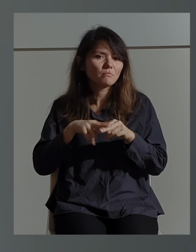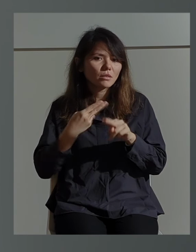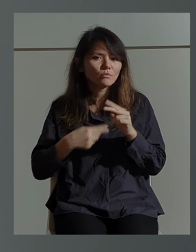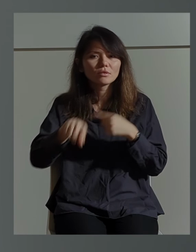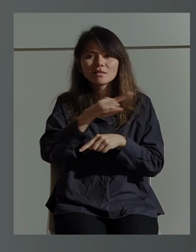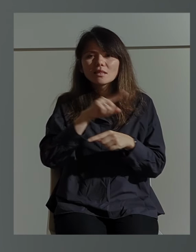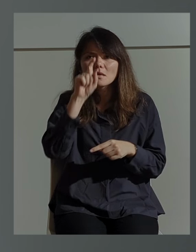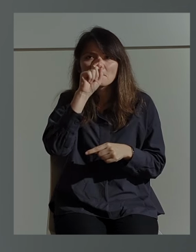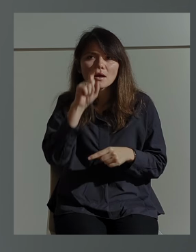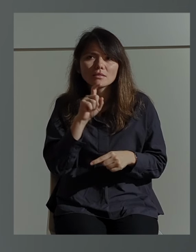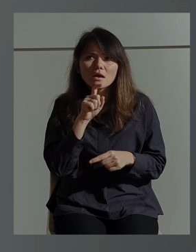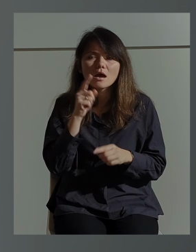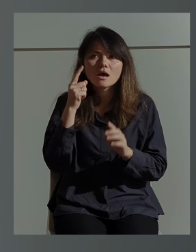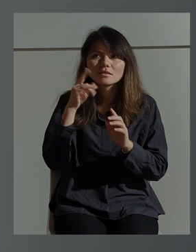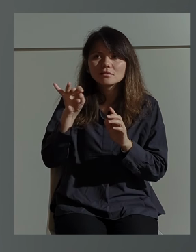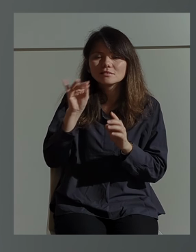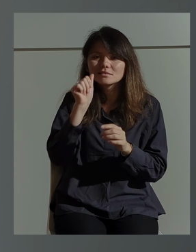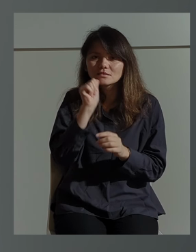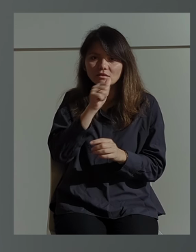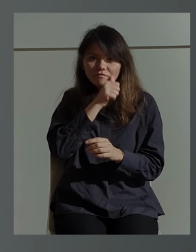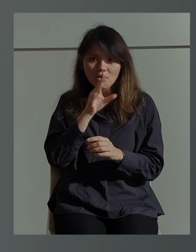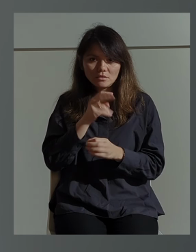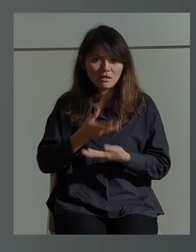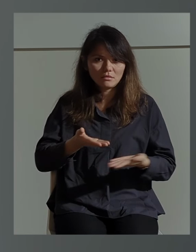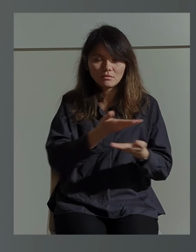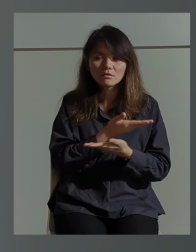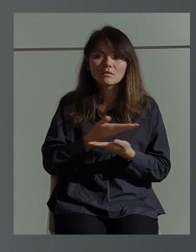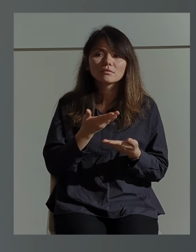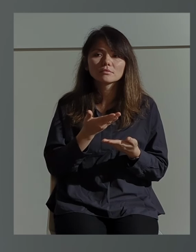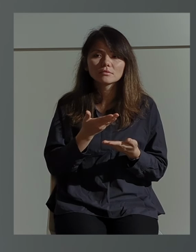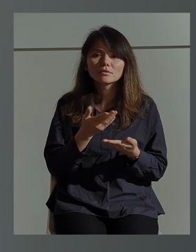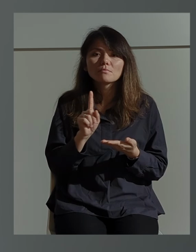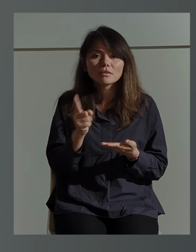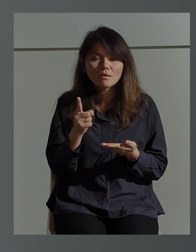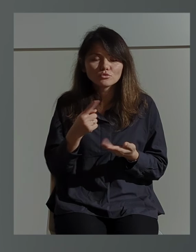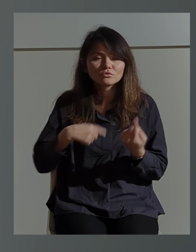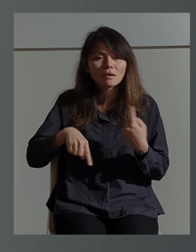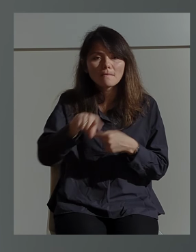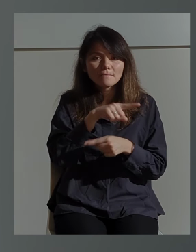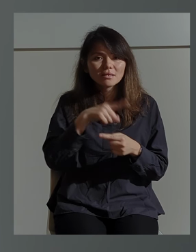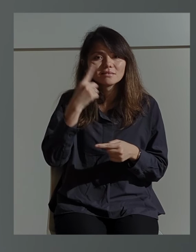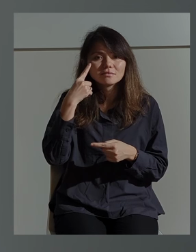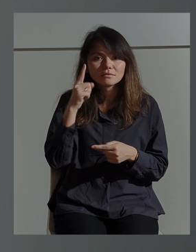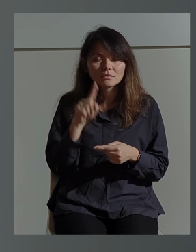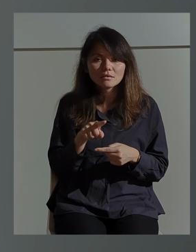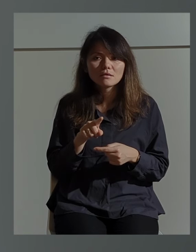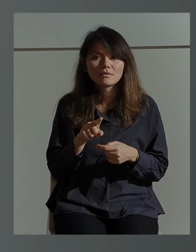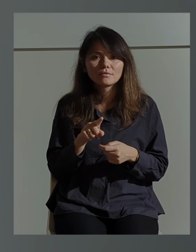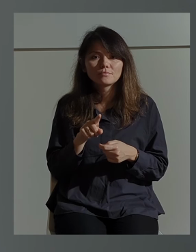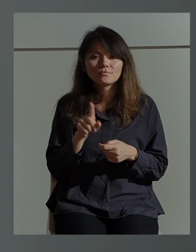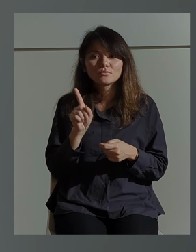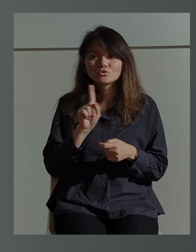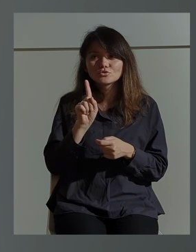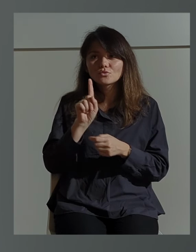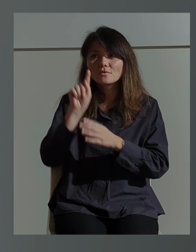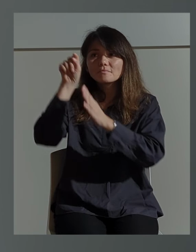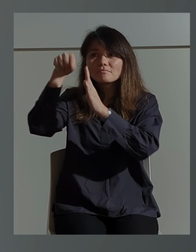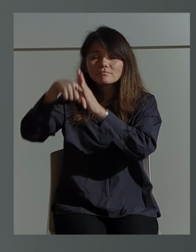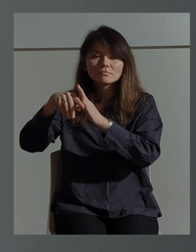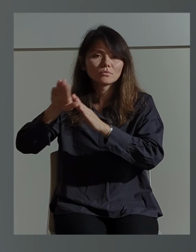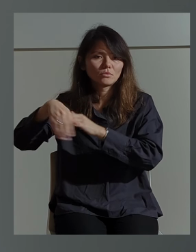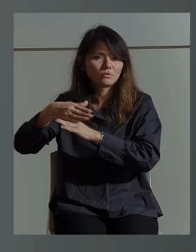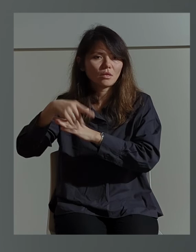и потому скрываются от нас потому что мы знаем что в общем-то за ними ничего не